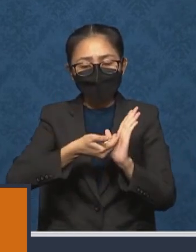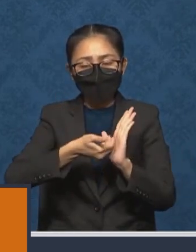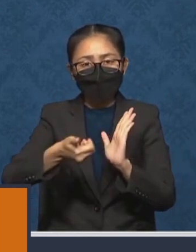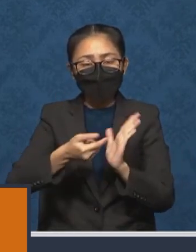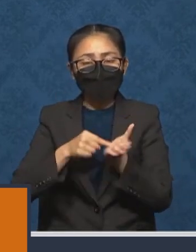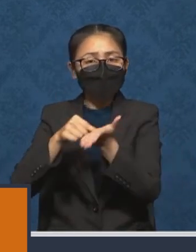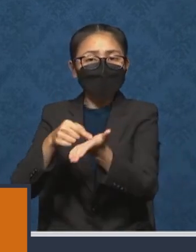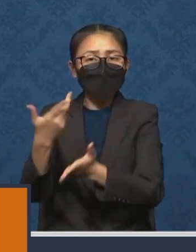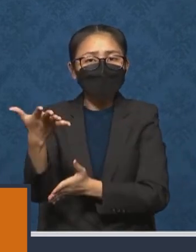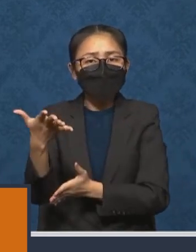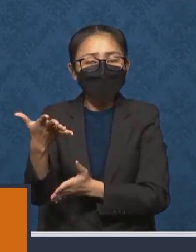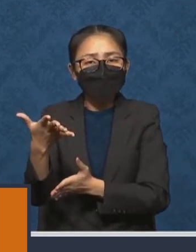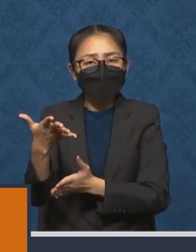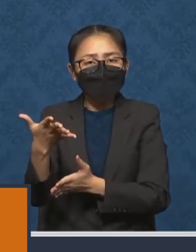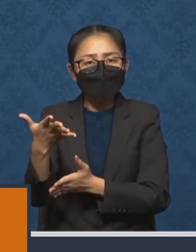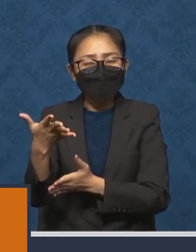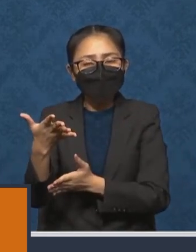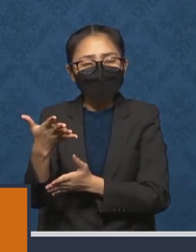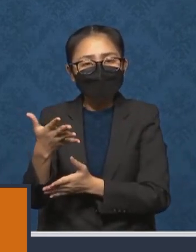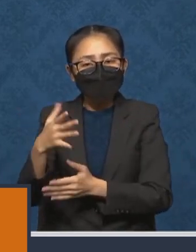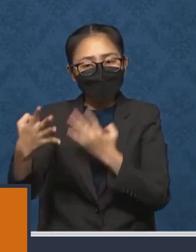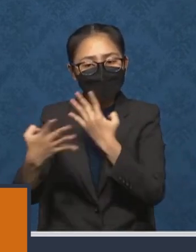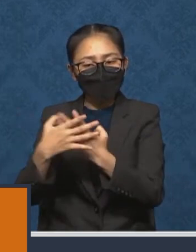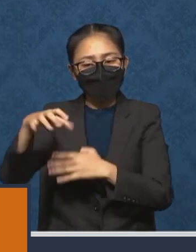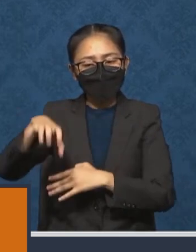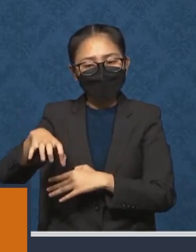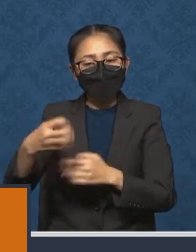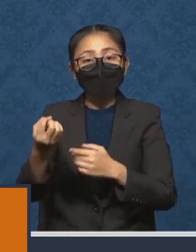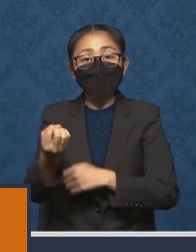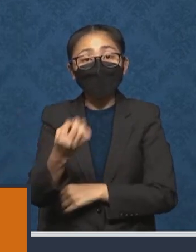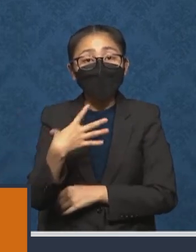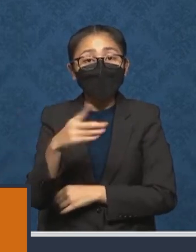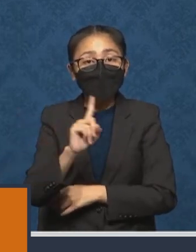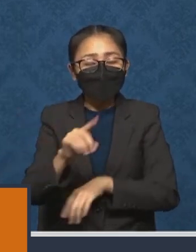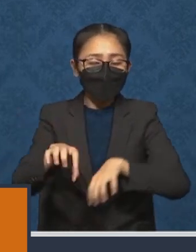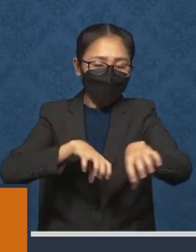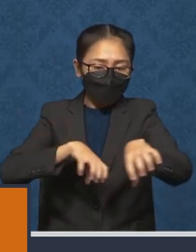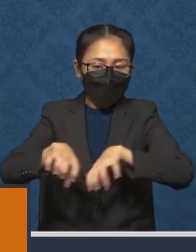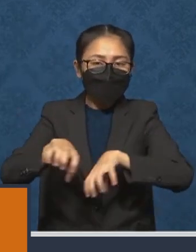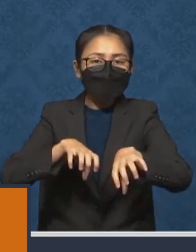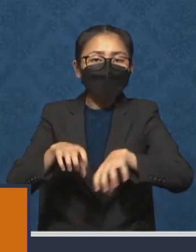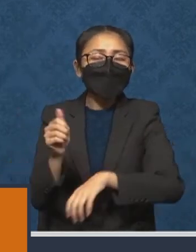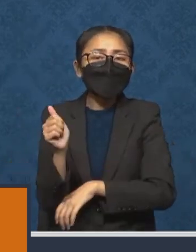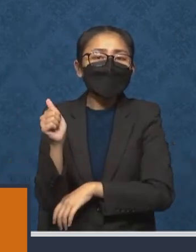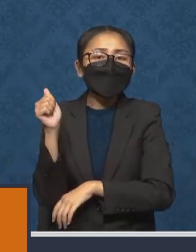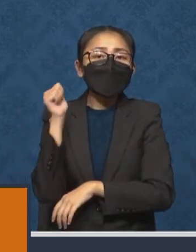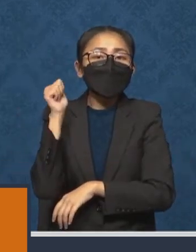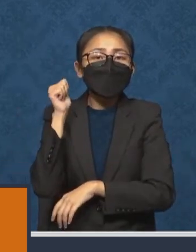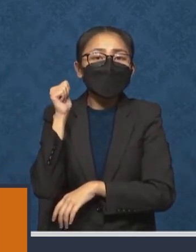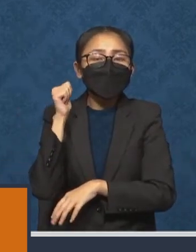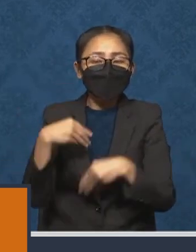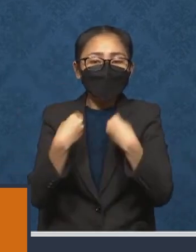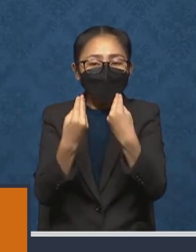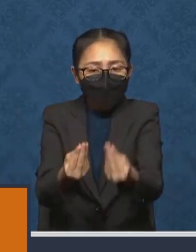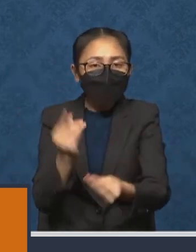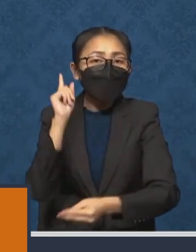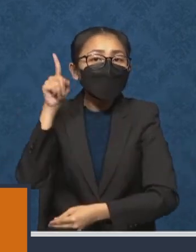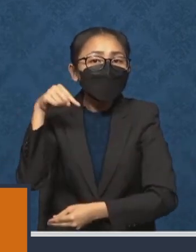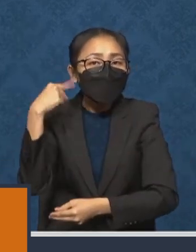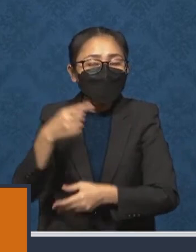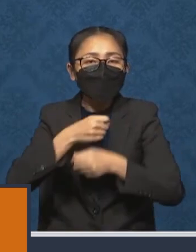ซึ่งเรื่องนี้ก็ได้คำตอบจากกรมราชทัณฑ์นะครับว่าจะมีการจัดสรรของที่มีอยู่เดิมให้กับนักโทษหญิงและผู้สูงอายุเ